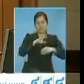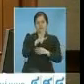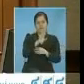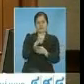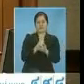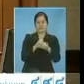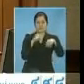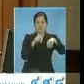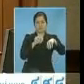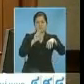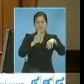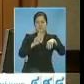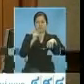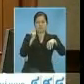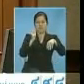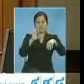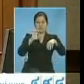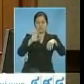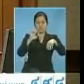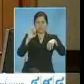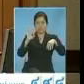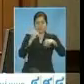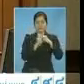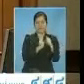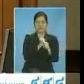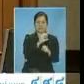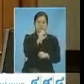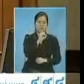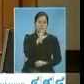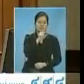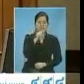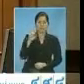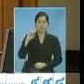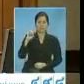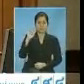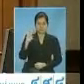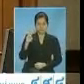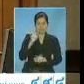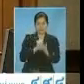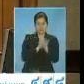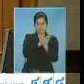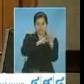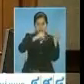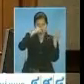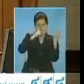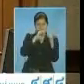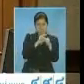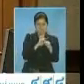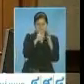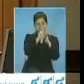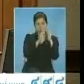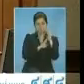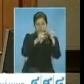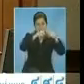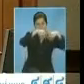ปี2555ถึง2556นั้นขีดความสามารถของประเทศไทยในด้านโครงสร้างพื้นฐ